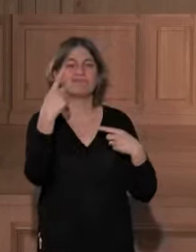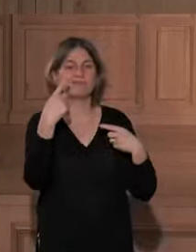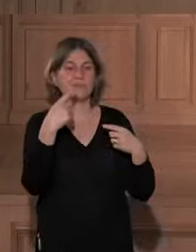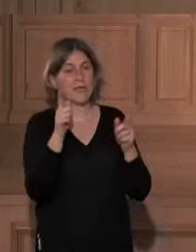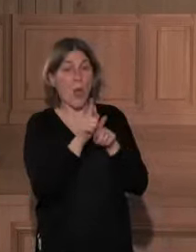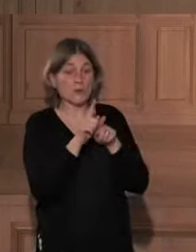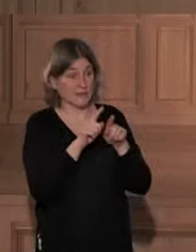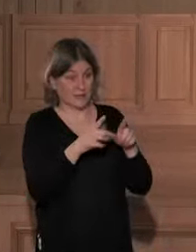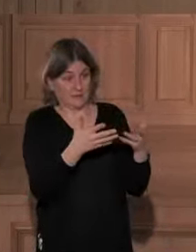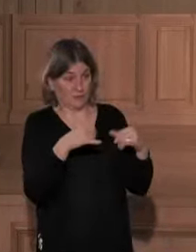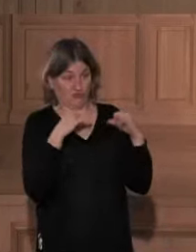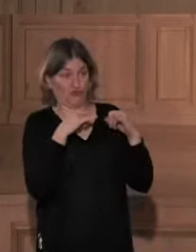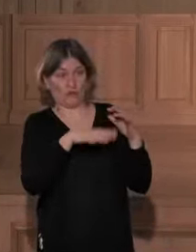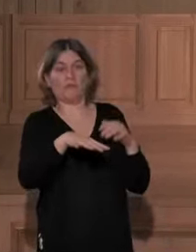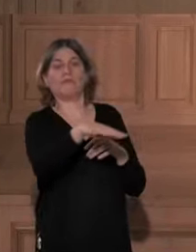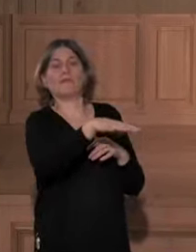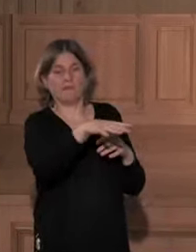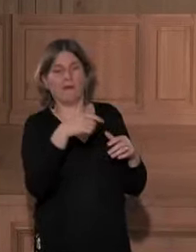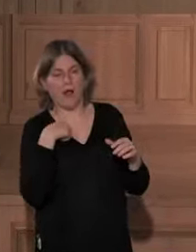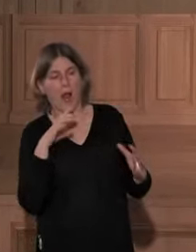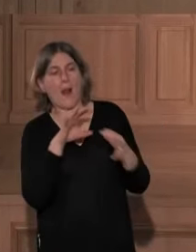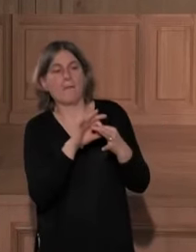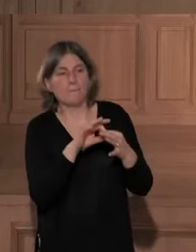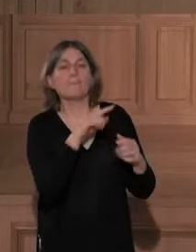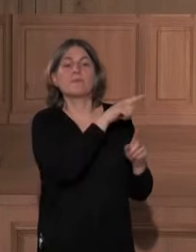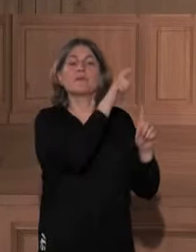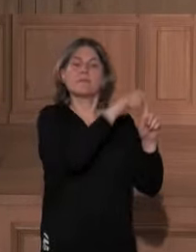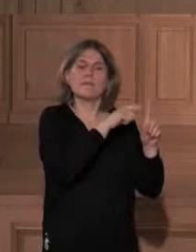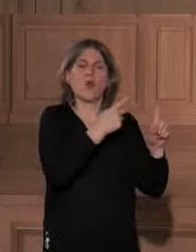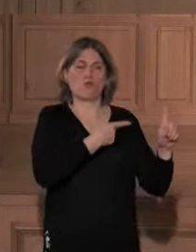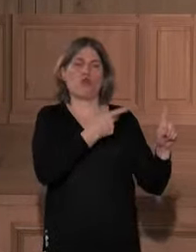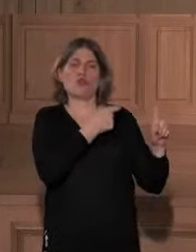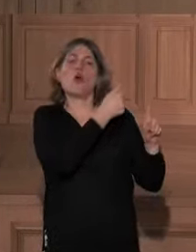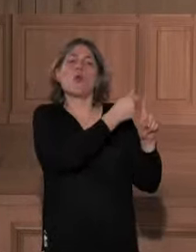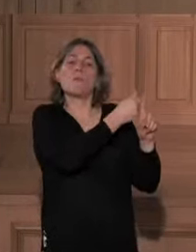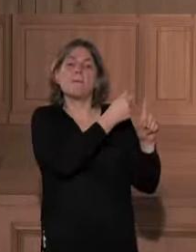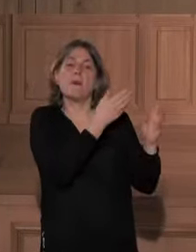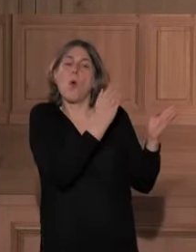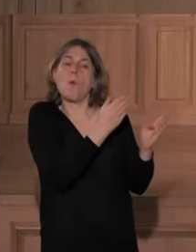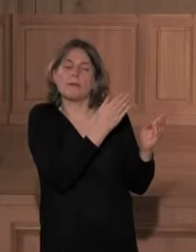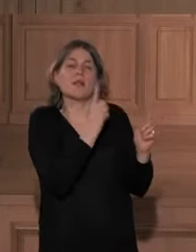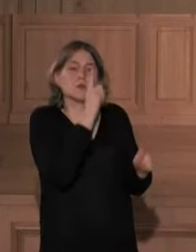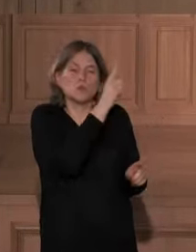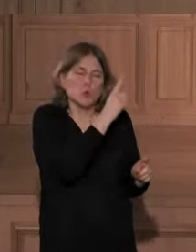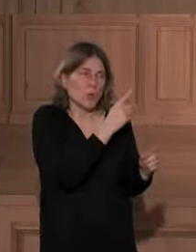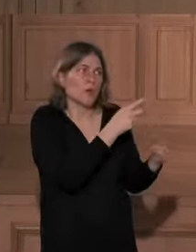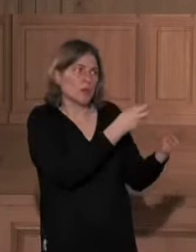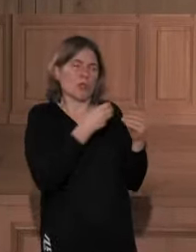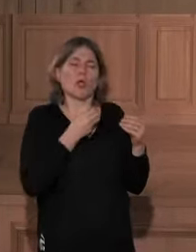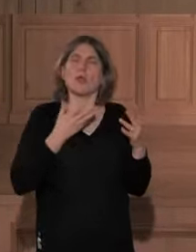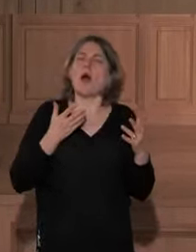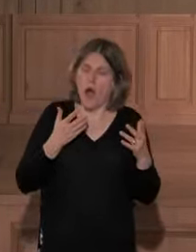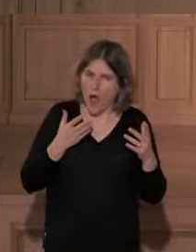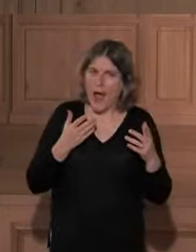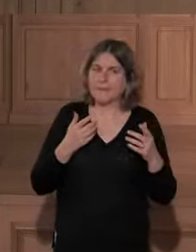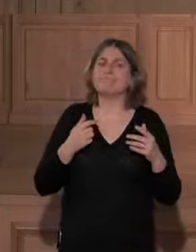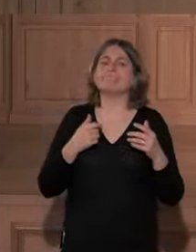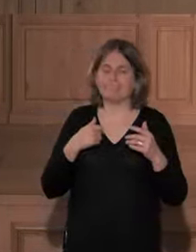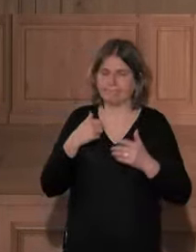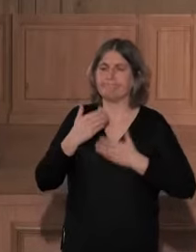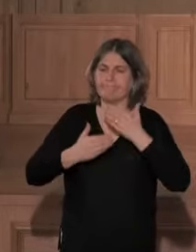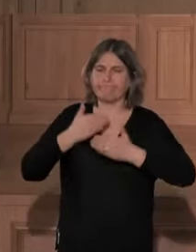depuis cette rencontre-là avec le docteur Moïse Assouline, j'ai accompagné comme ça ces jeunes. Et puis, rentré après à l'école, j'ai passé un